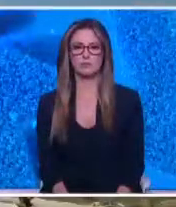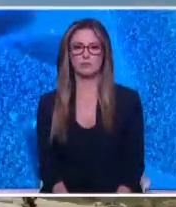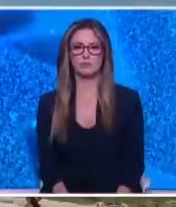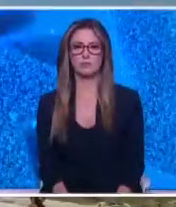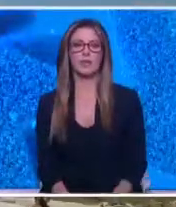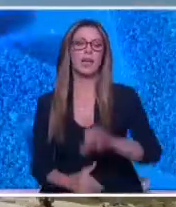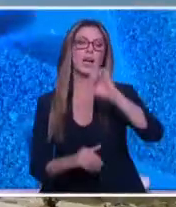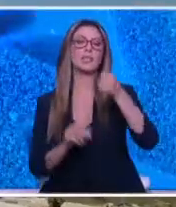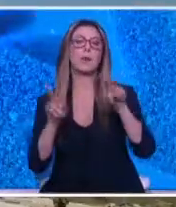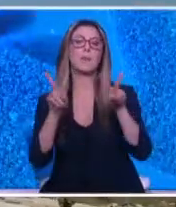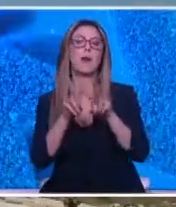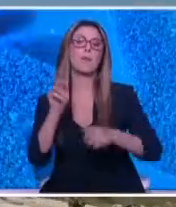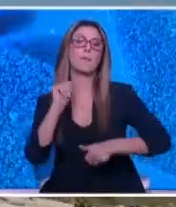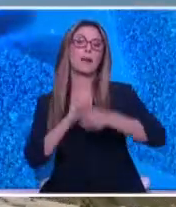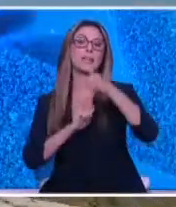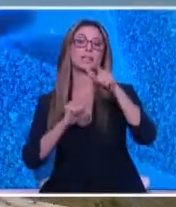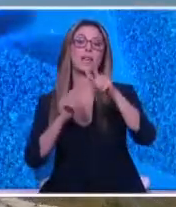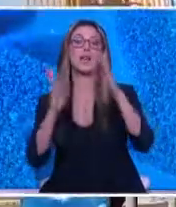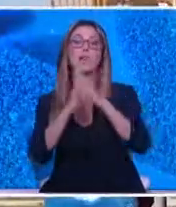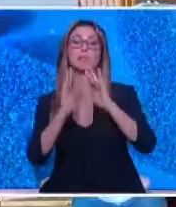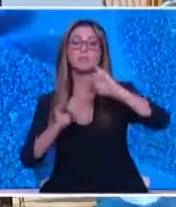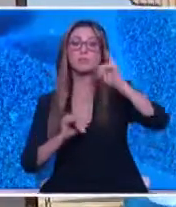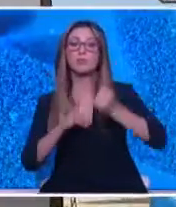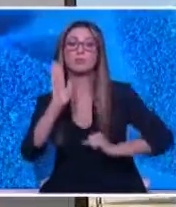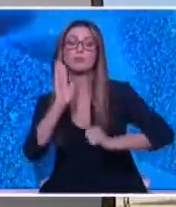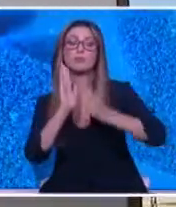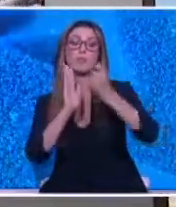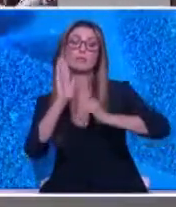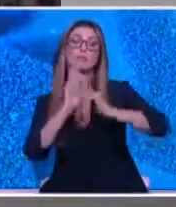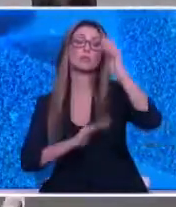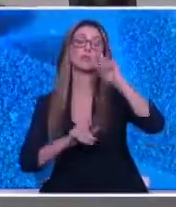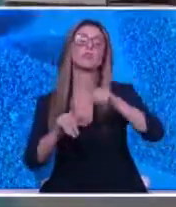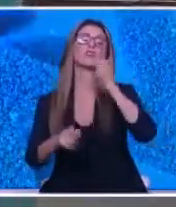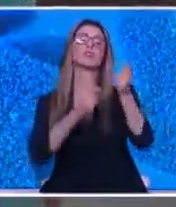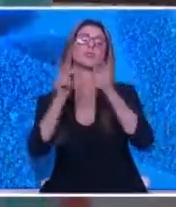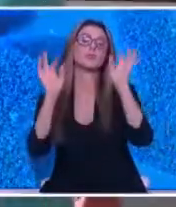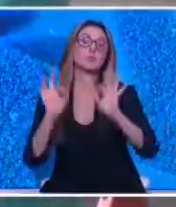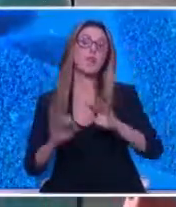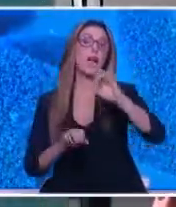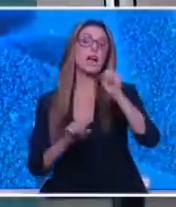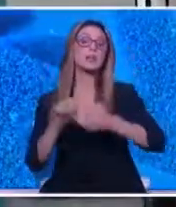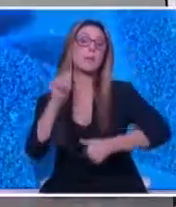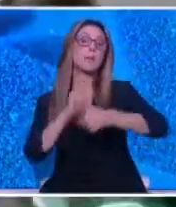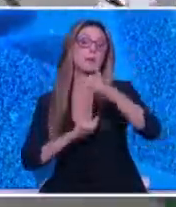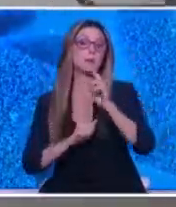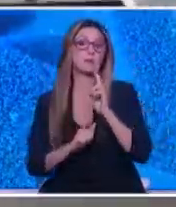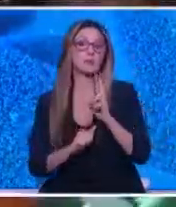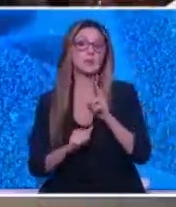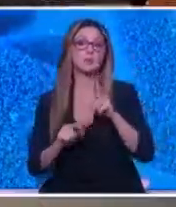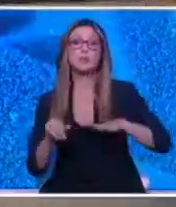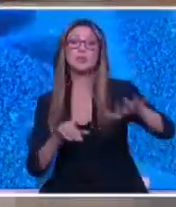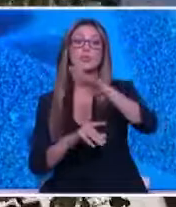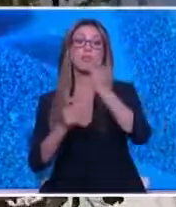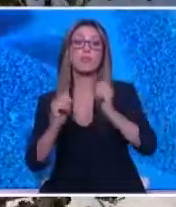Hazine ve Maliye Bakanlığı gayrimenkul sektöründeki aşırı fiyat artışlarına karşı çalışma başlattı. Hazine Bakanı Nureddin Nebati, sektörde